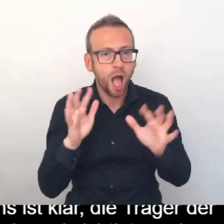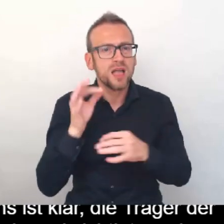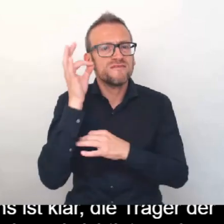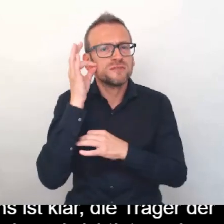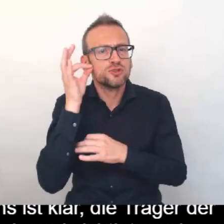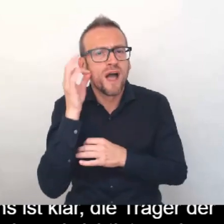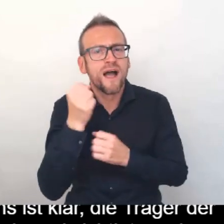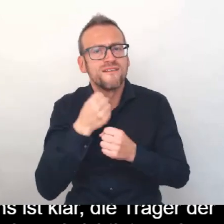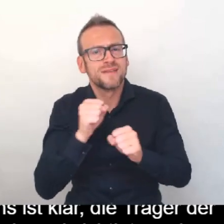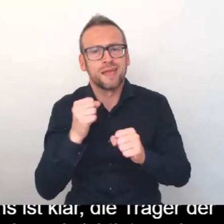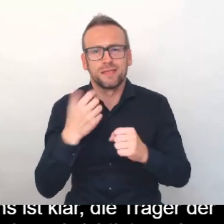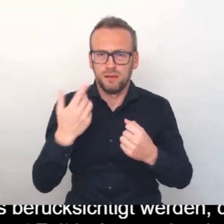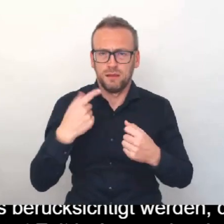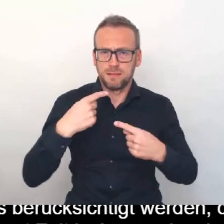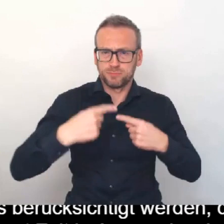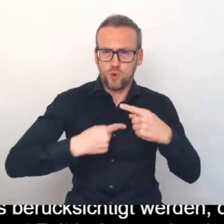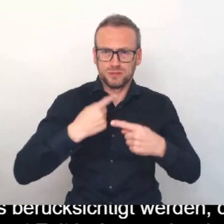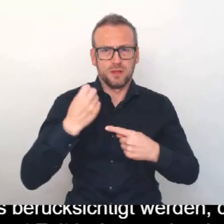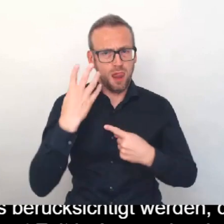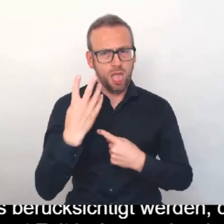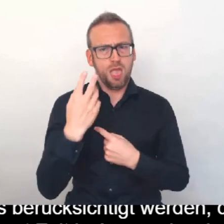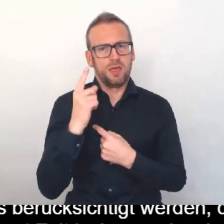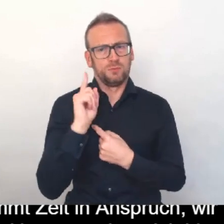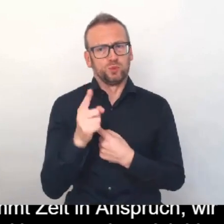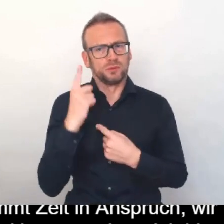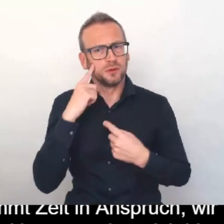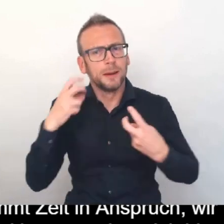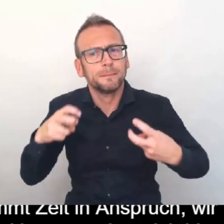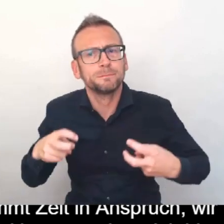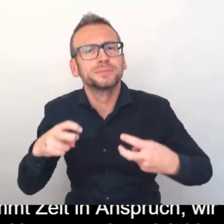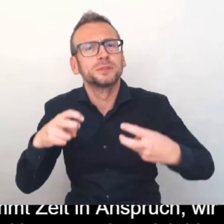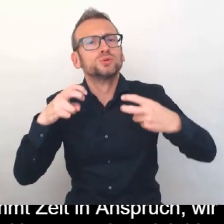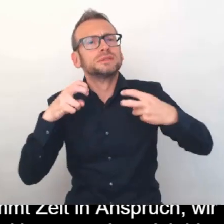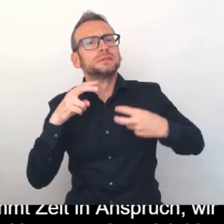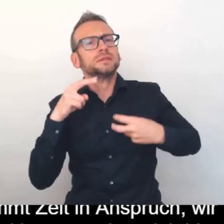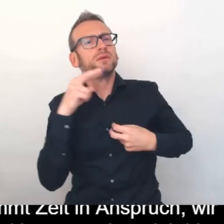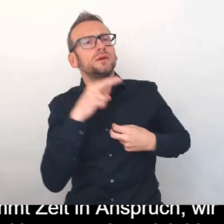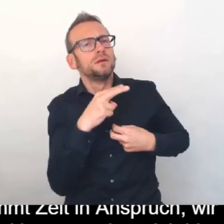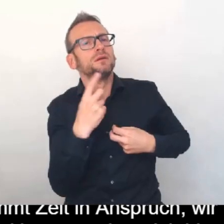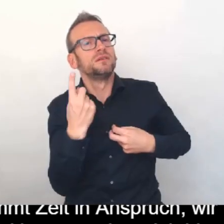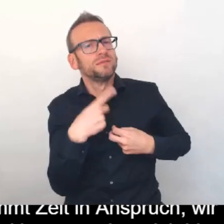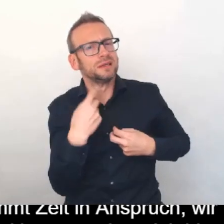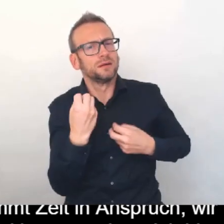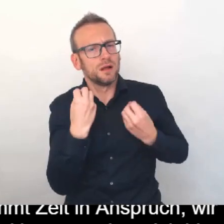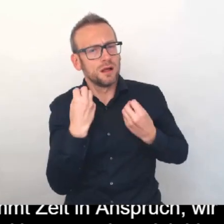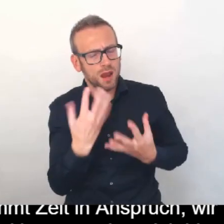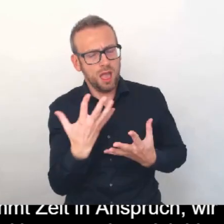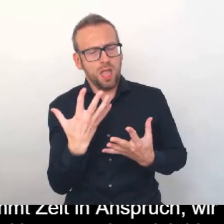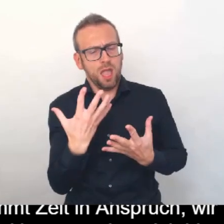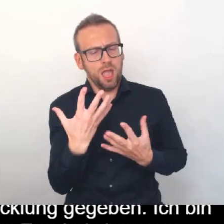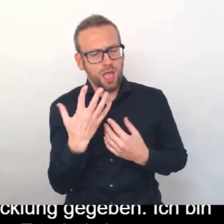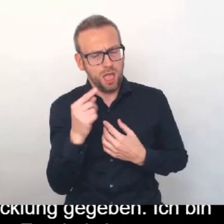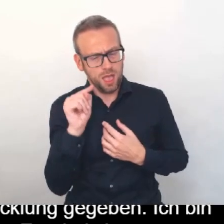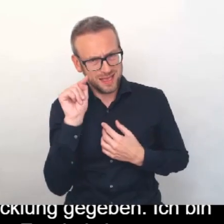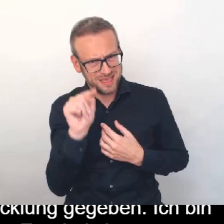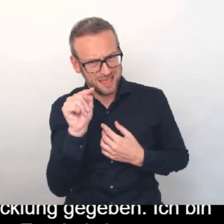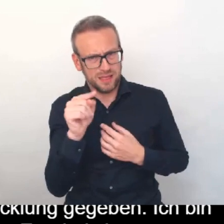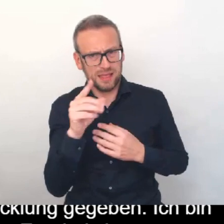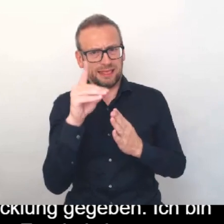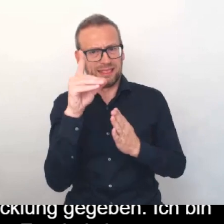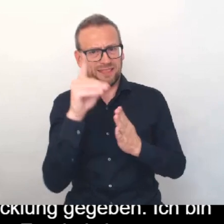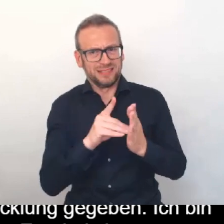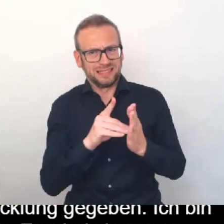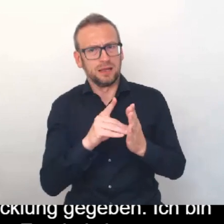aufgenommen wurden. Aber wir verbinden damit große Hoffnungen. Zum einen auch Probleme aus der